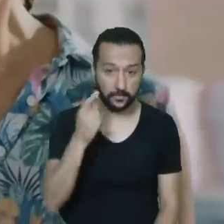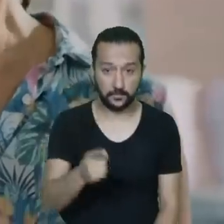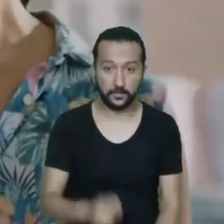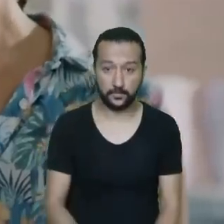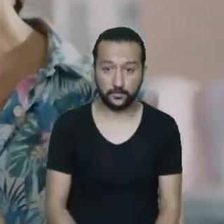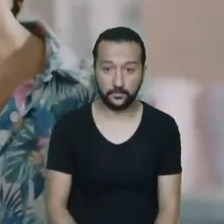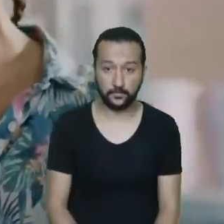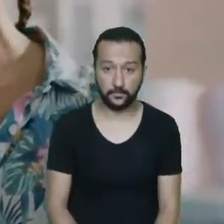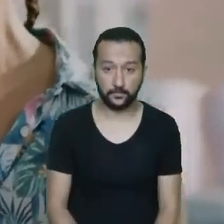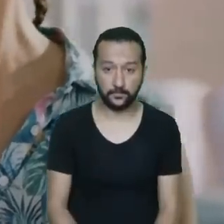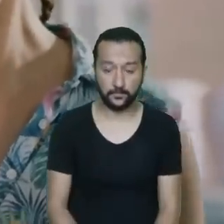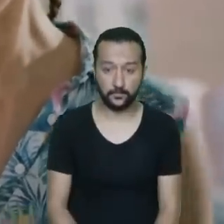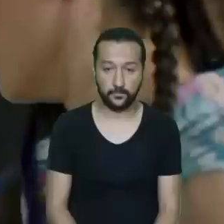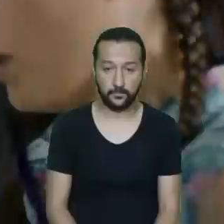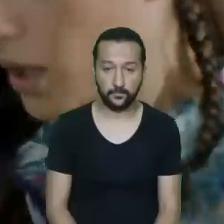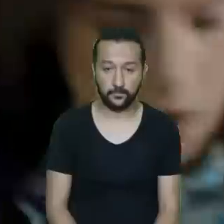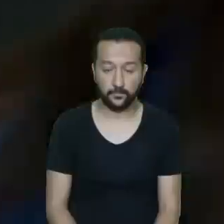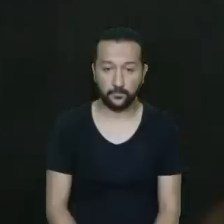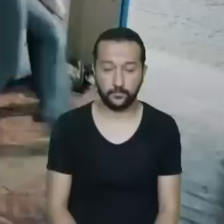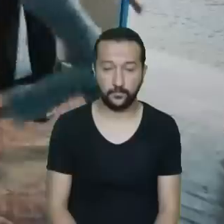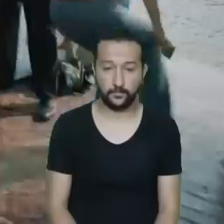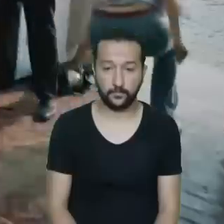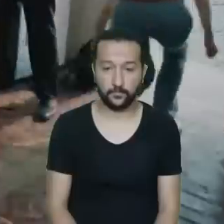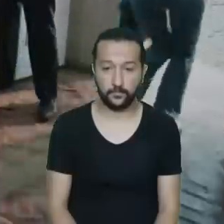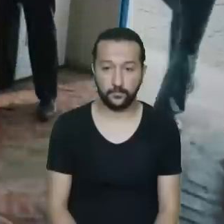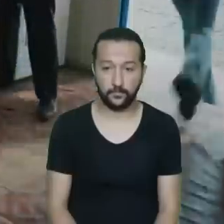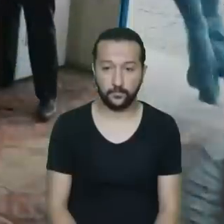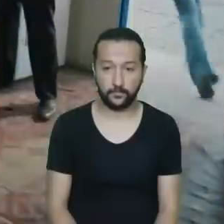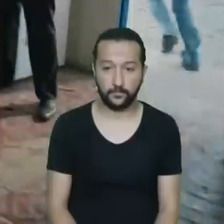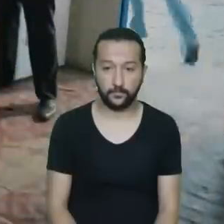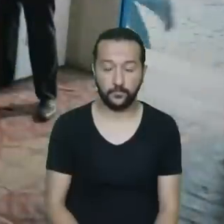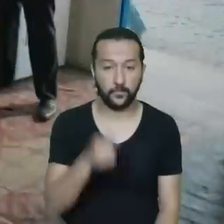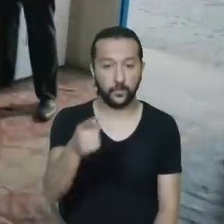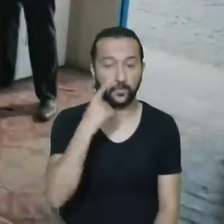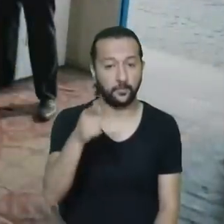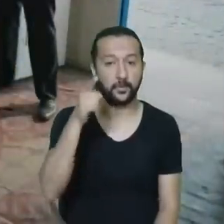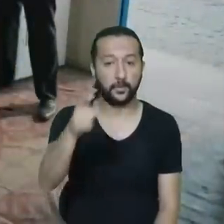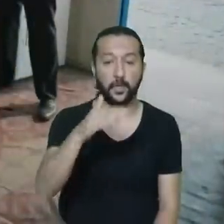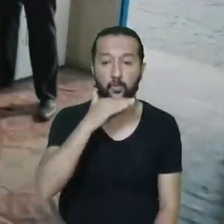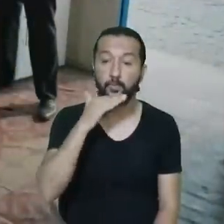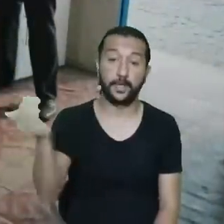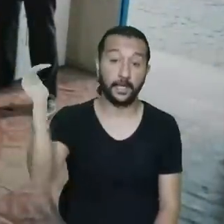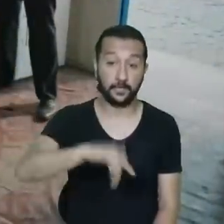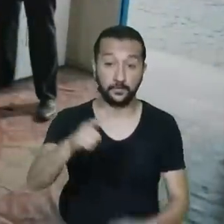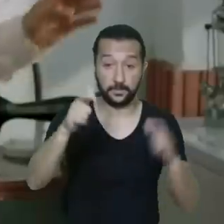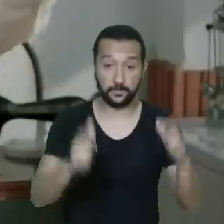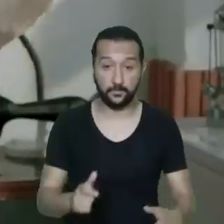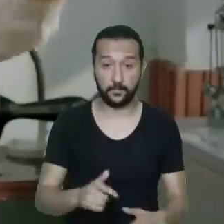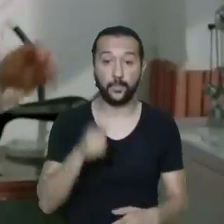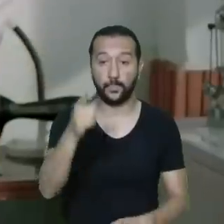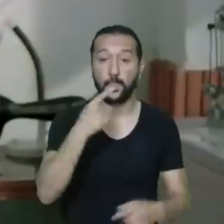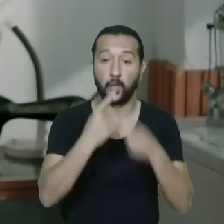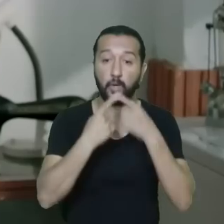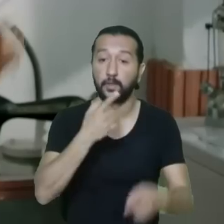Kulağına fısıldadı. Jesus. Sibel bedbeniz atıp çantasını kapıp fırladı. Şunu çıktı. Bak, Avrupa'dan gelmişler de